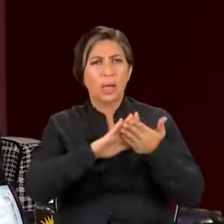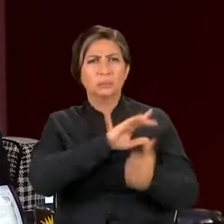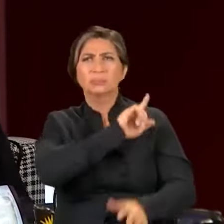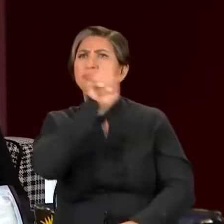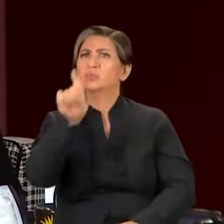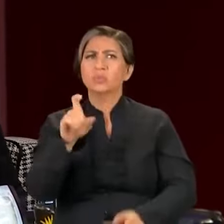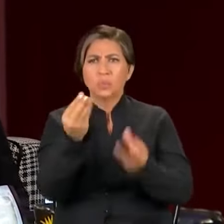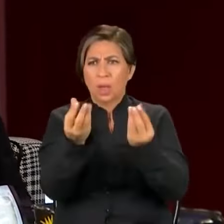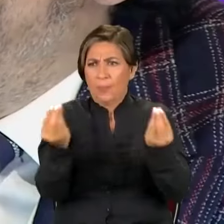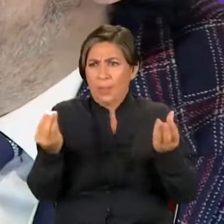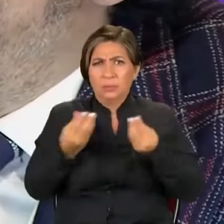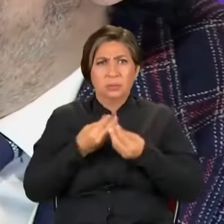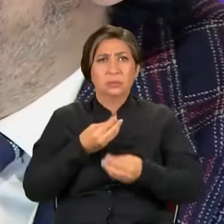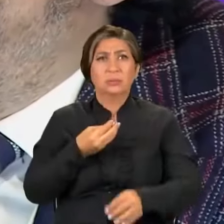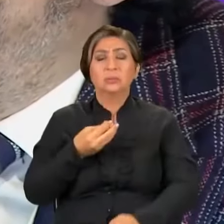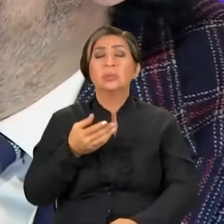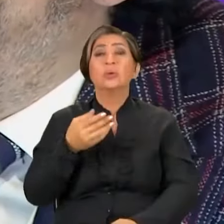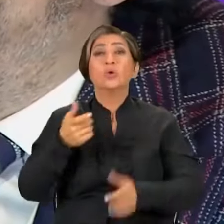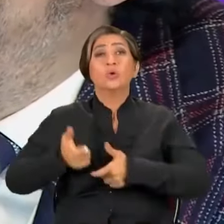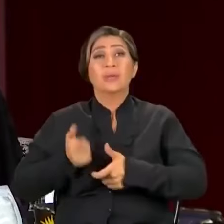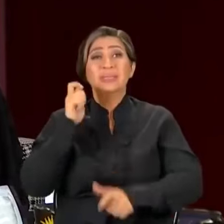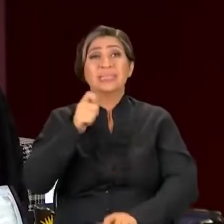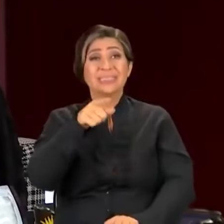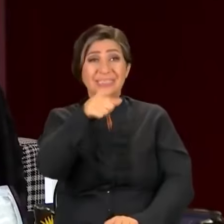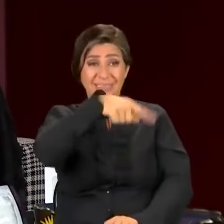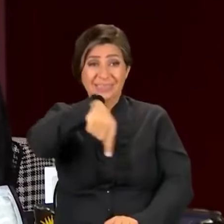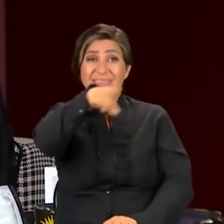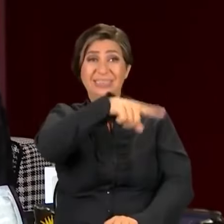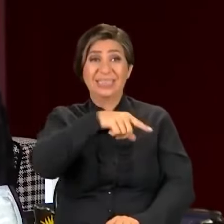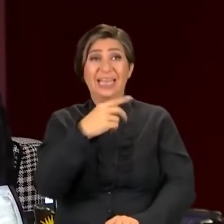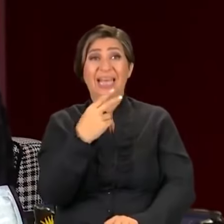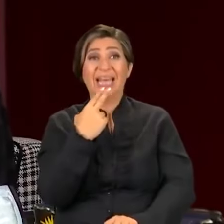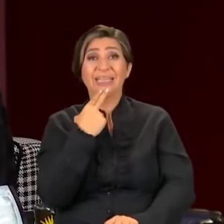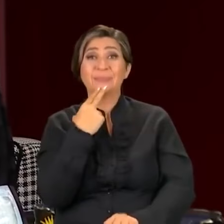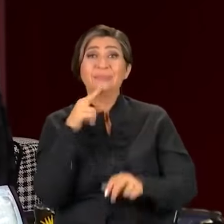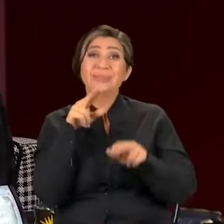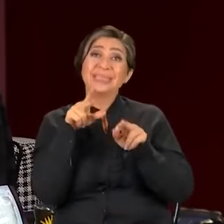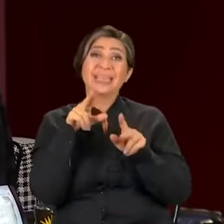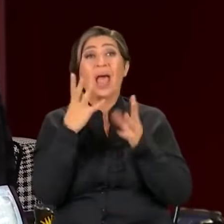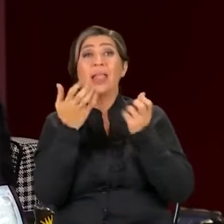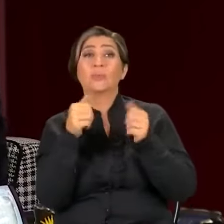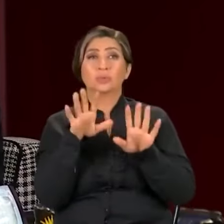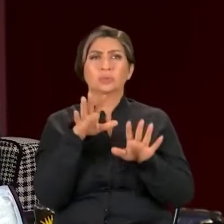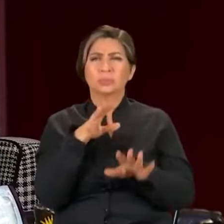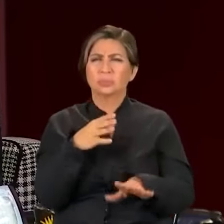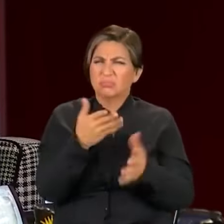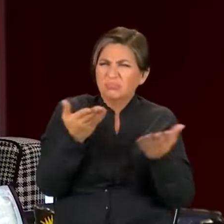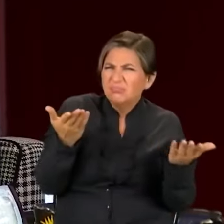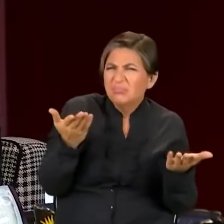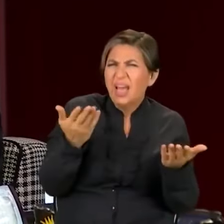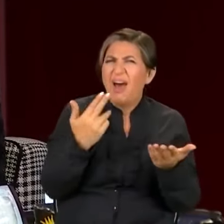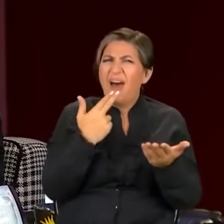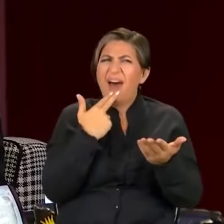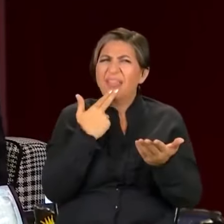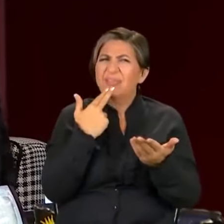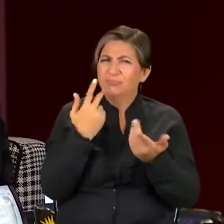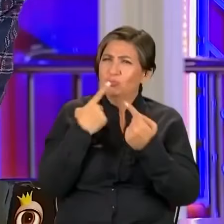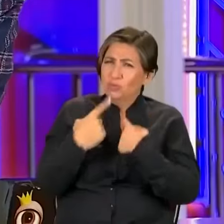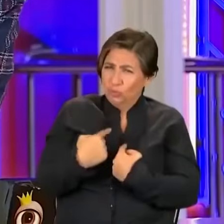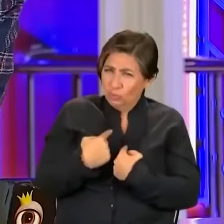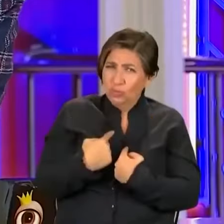birisi. Çünkü çok kalabalığız. Güvenlik dedi ki işte hanımefendi gibileri alamıyoruz dedi. Bu nasıl şey dedi, hem hanımefendi